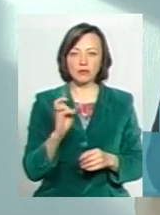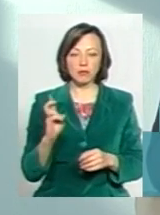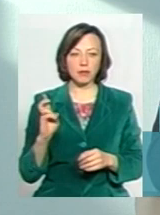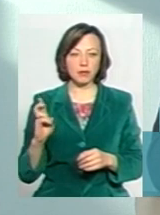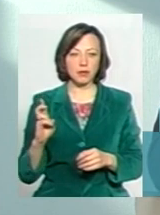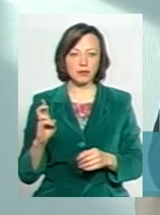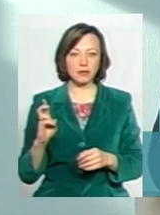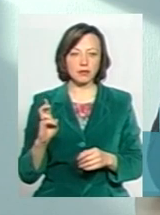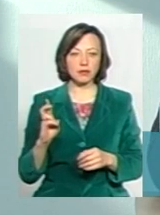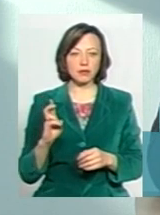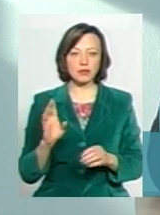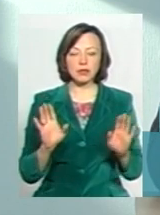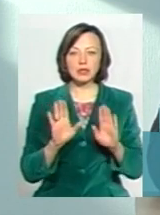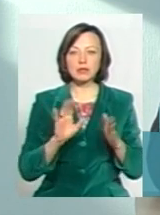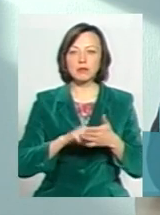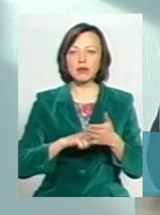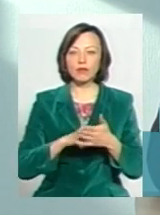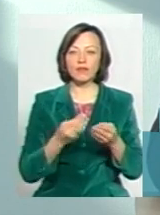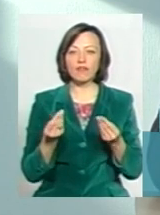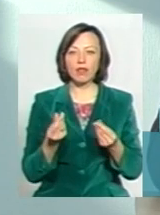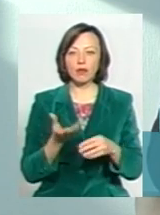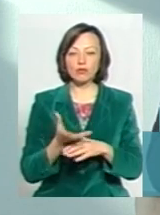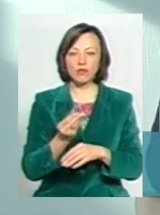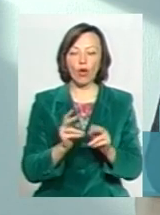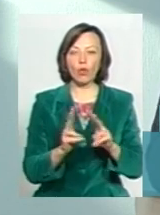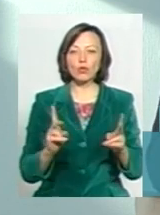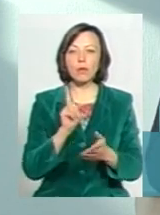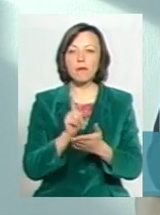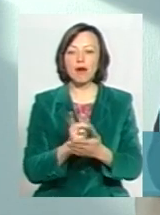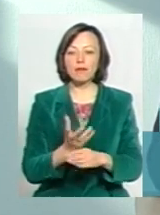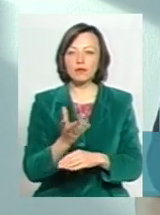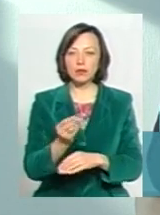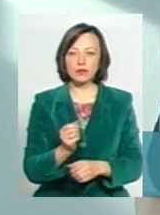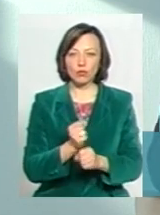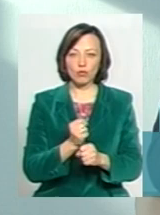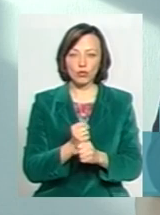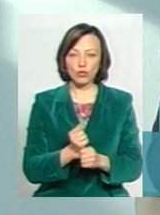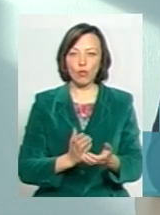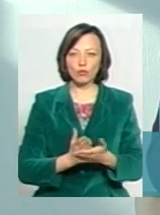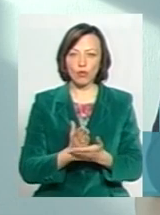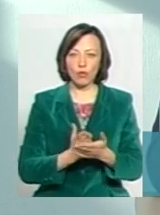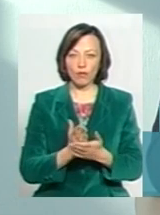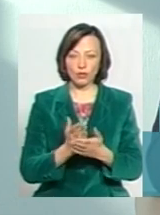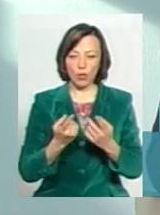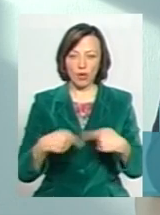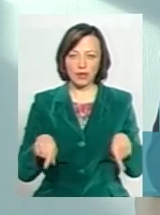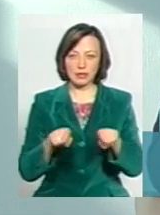ОСББ. Я маю на увазі з приводу фінансування. А хто ж має фінансувати роботу обслуговуючих